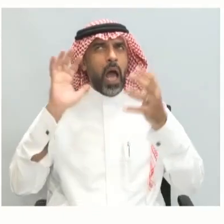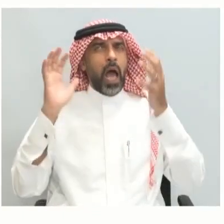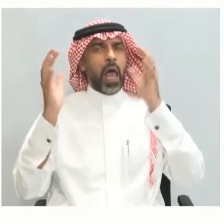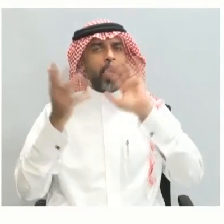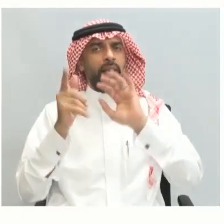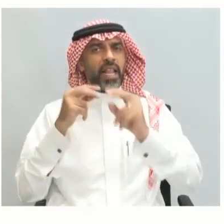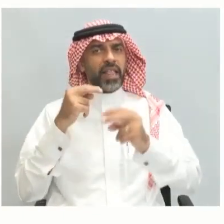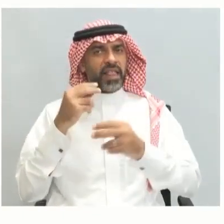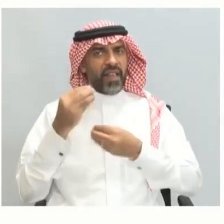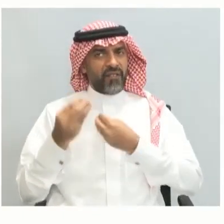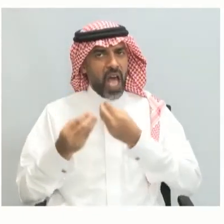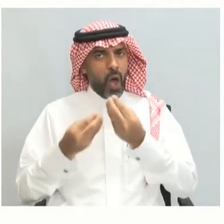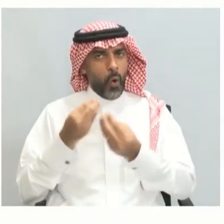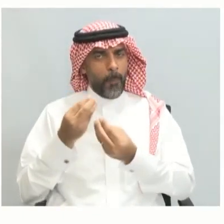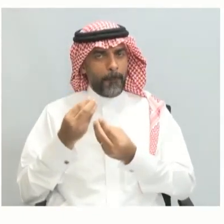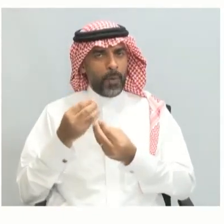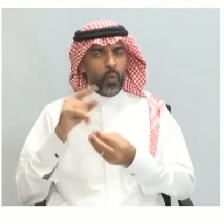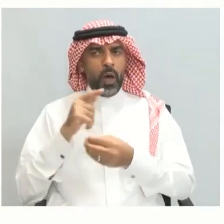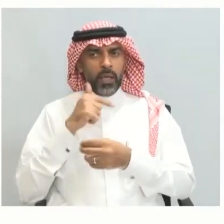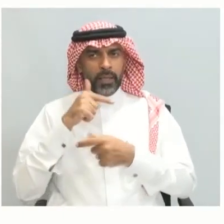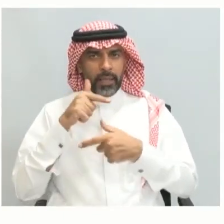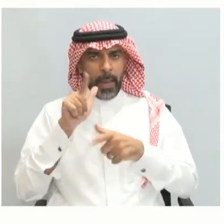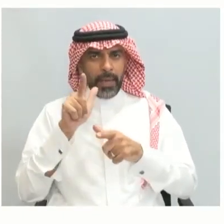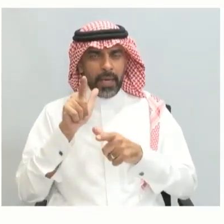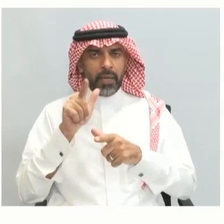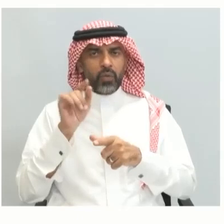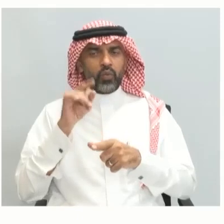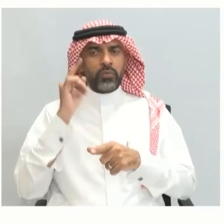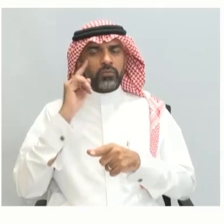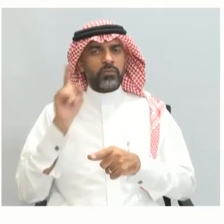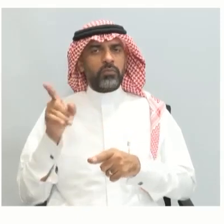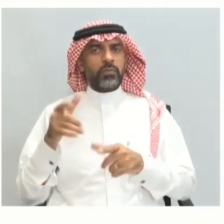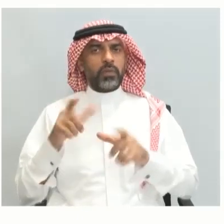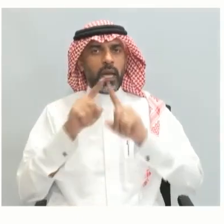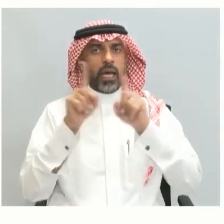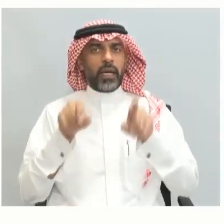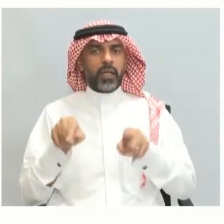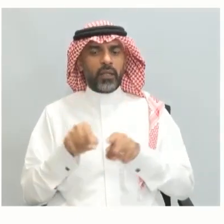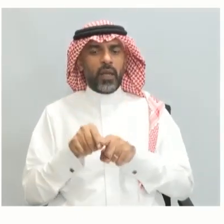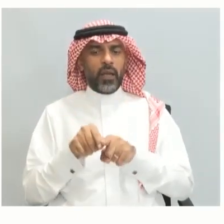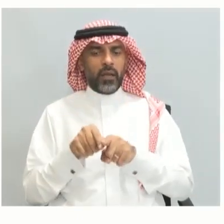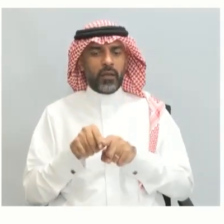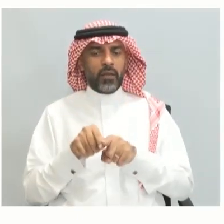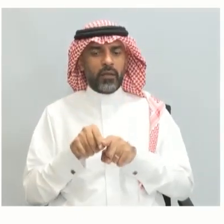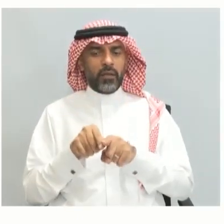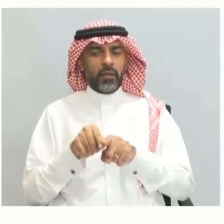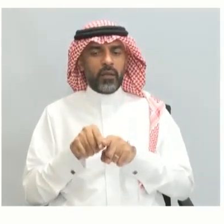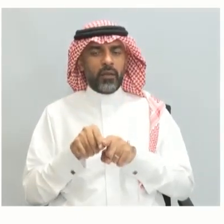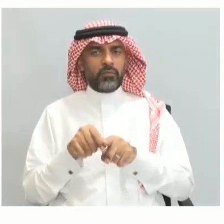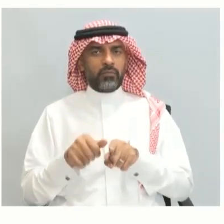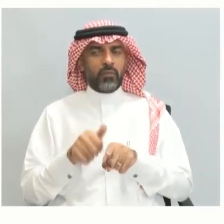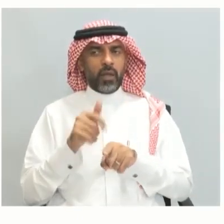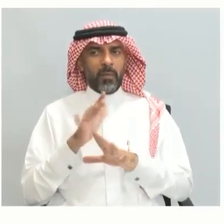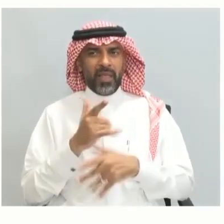للتفاهم والتعبير ومن خلالها نتخطى جميع حواجز اللغه